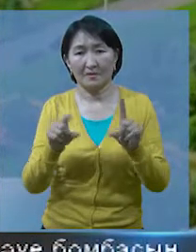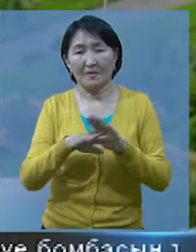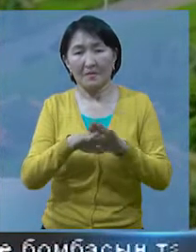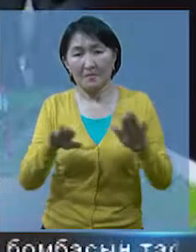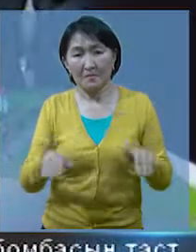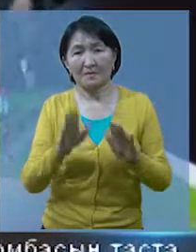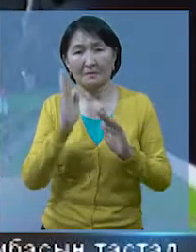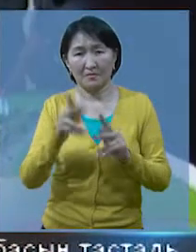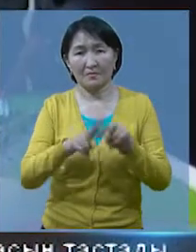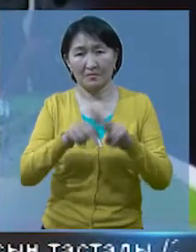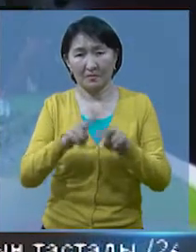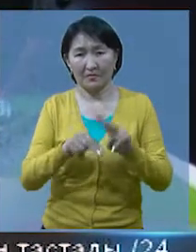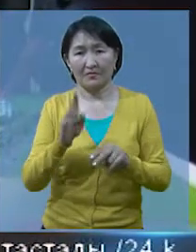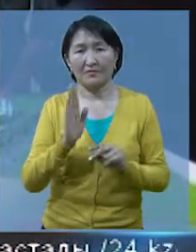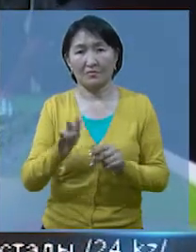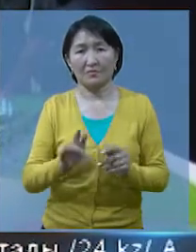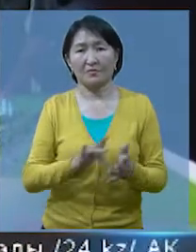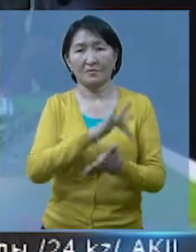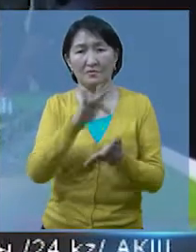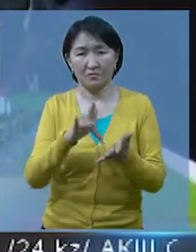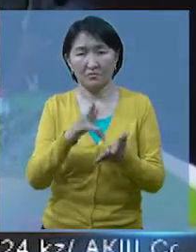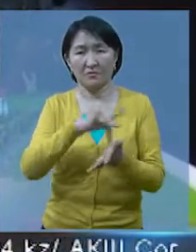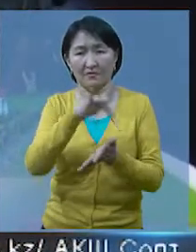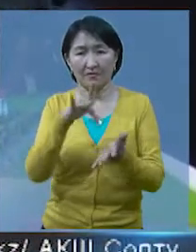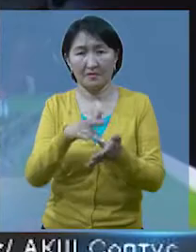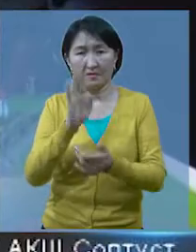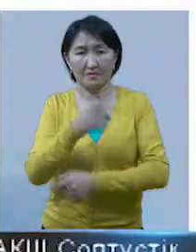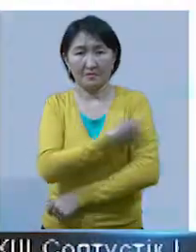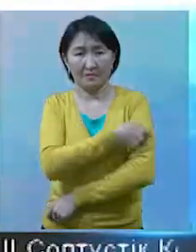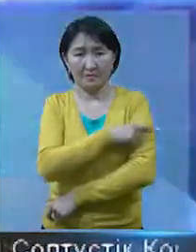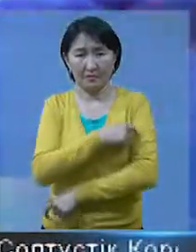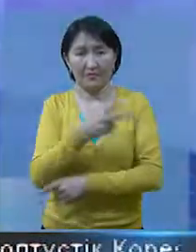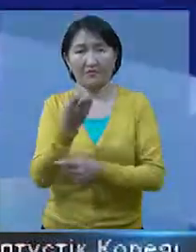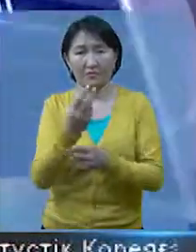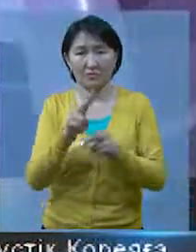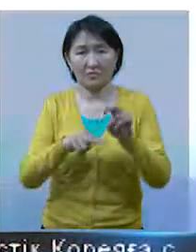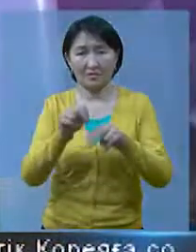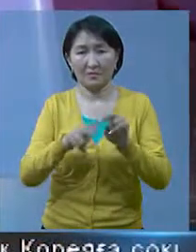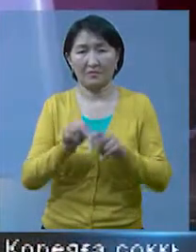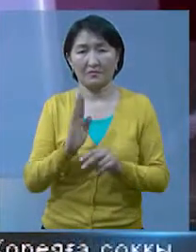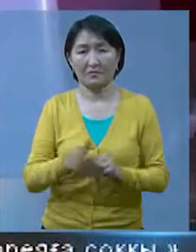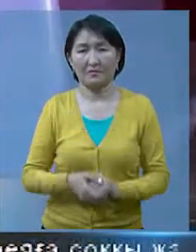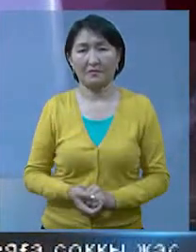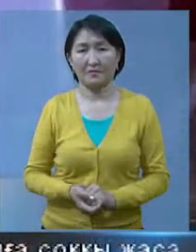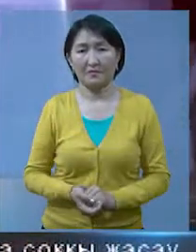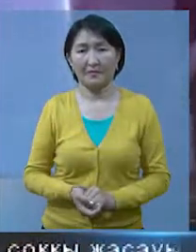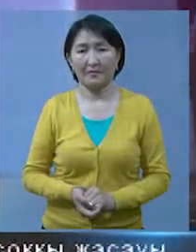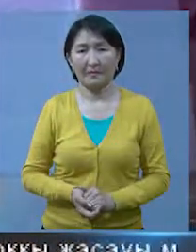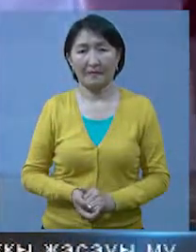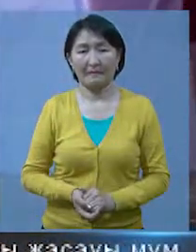үш балабақша, 16 орталығы, емхана мен онкологиялық диспансер салынады. Келбет Шамшы, Серік Тәжібаев, 77 News.